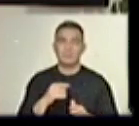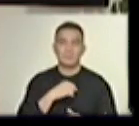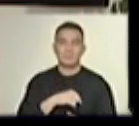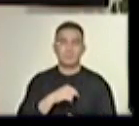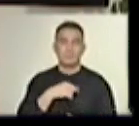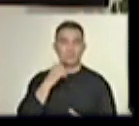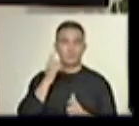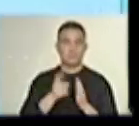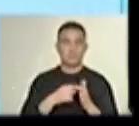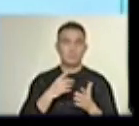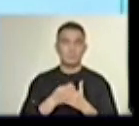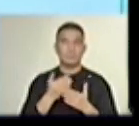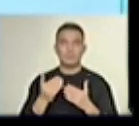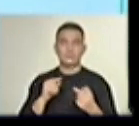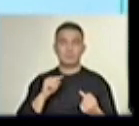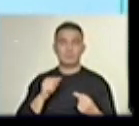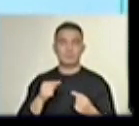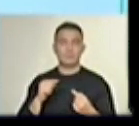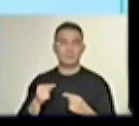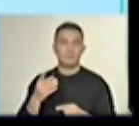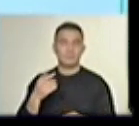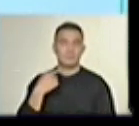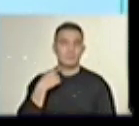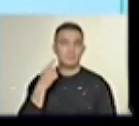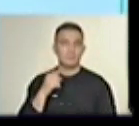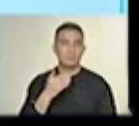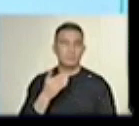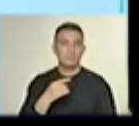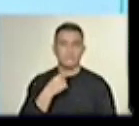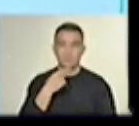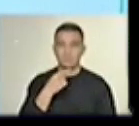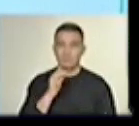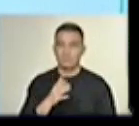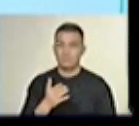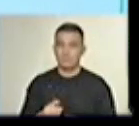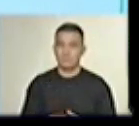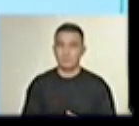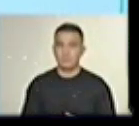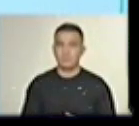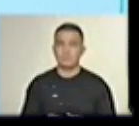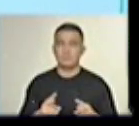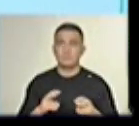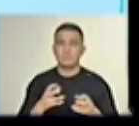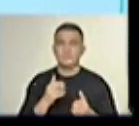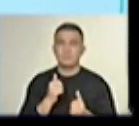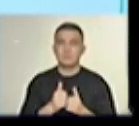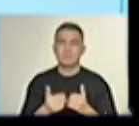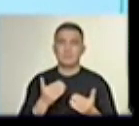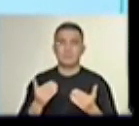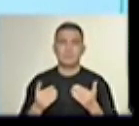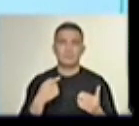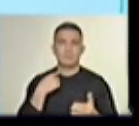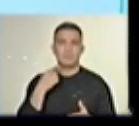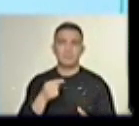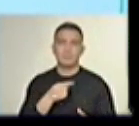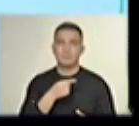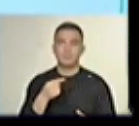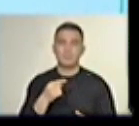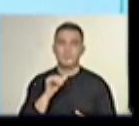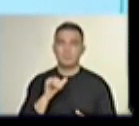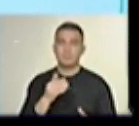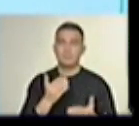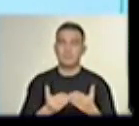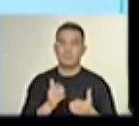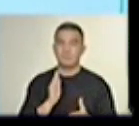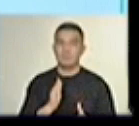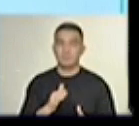qiladigan sonlar qarama-qarshi sonlar deyiladi. Har qanday sonning oldiga minus ishorasi